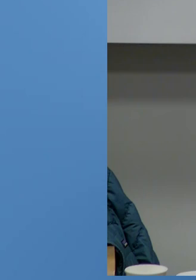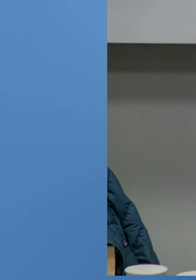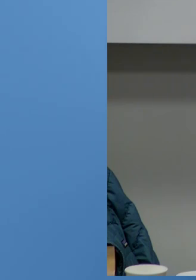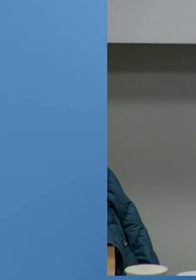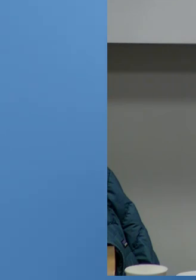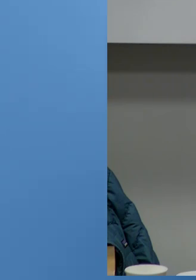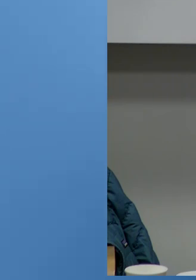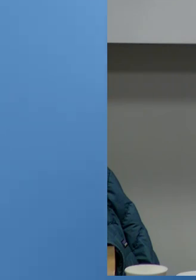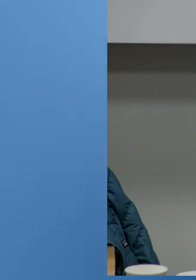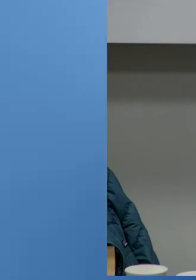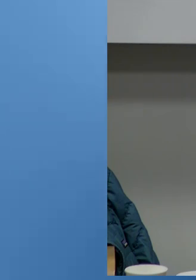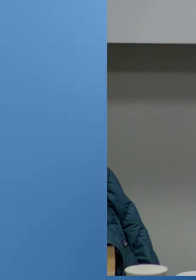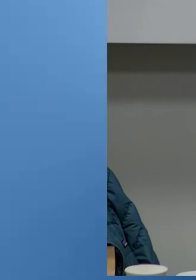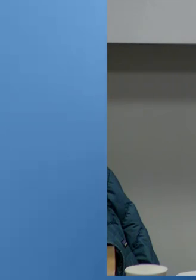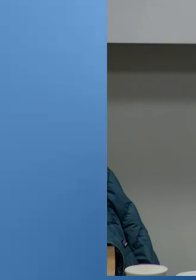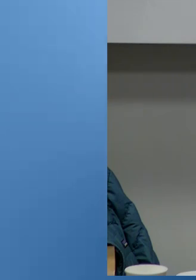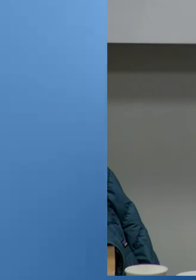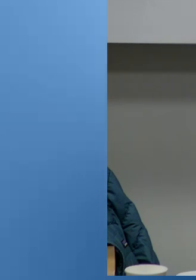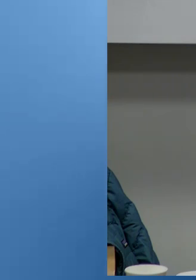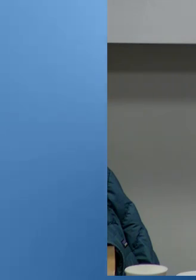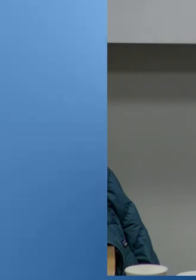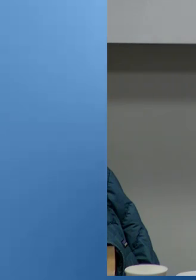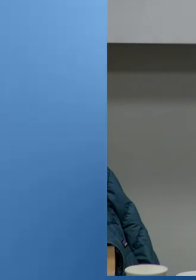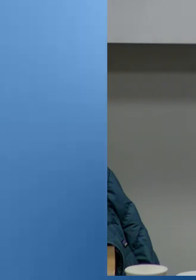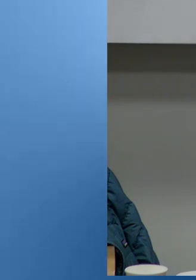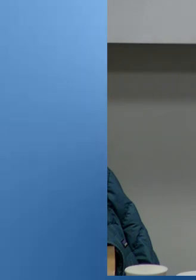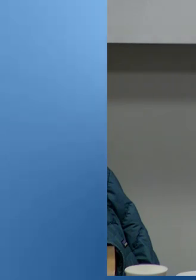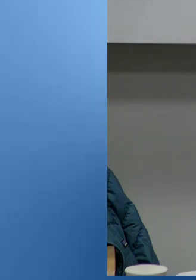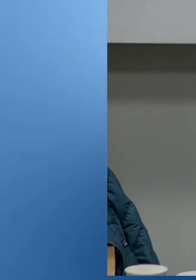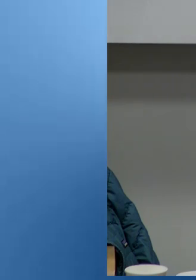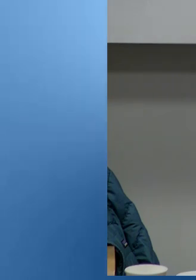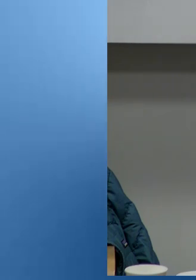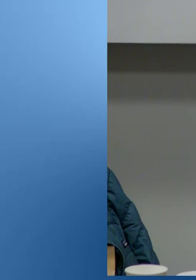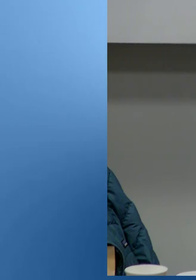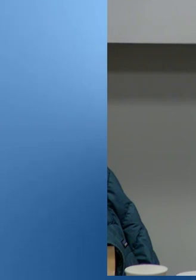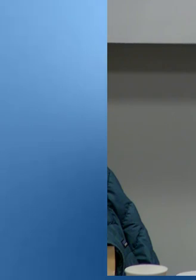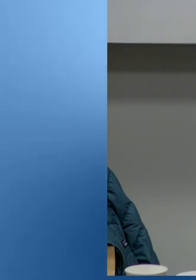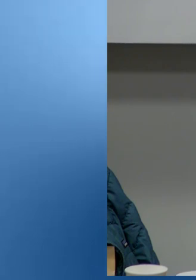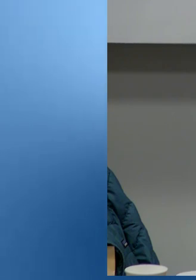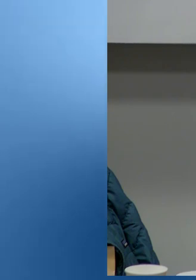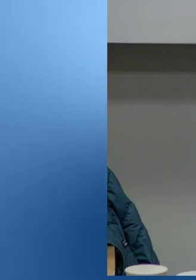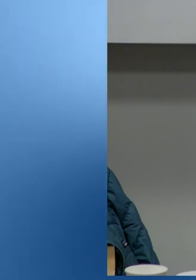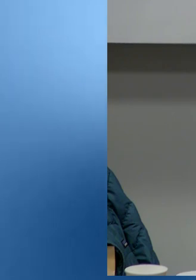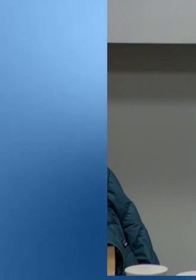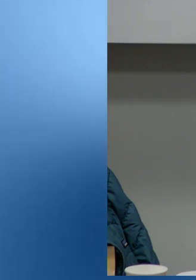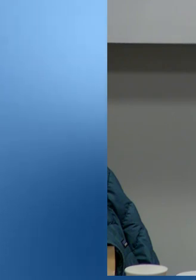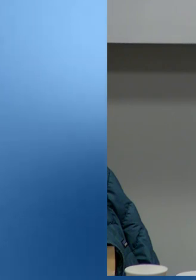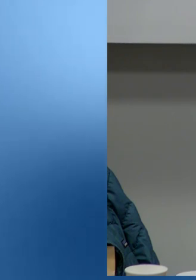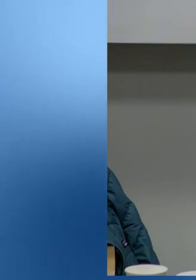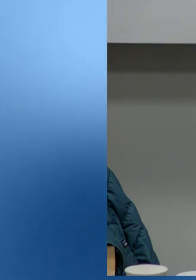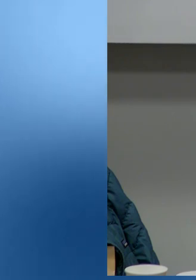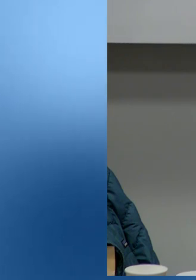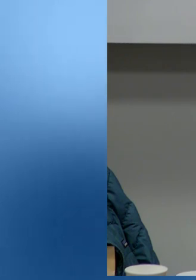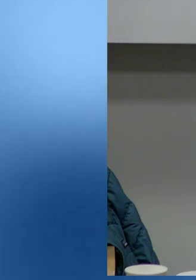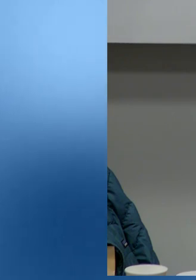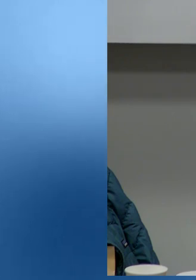au début de conseil à ce monsieur d'être reçu par ma chef de cabinet il a refusé et donc et donc et même un élu c'est possible